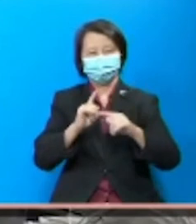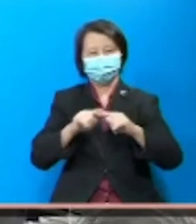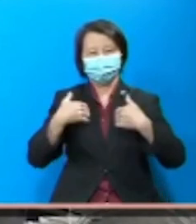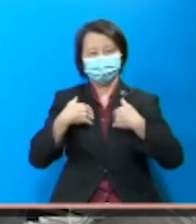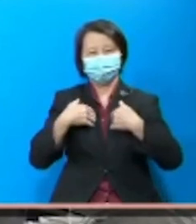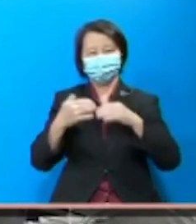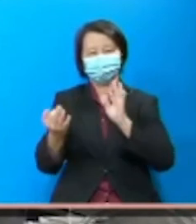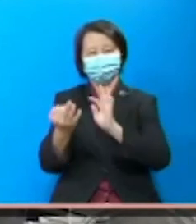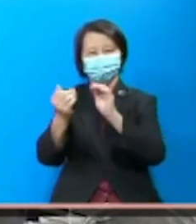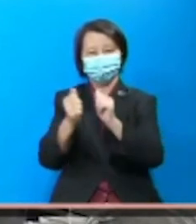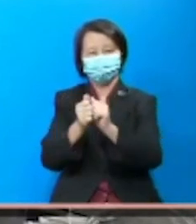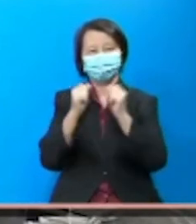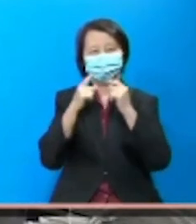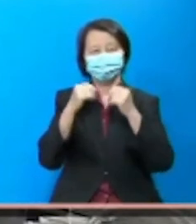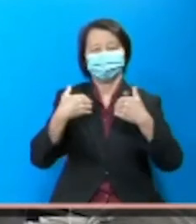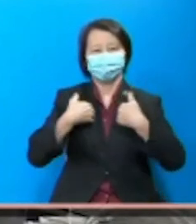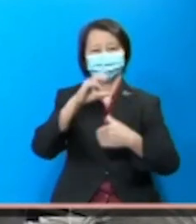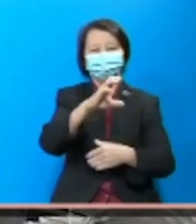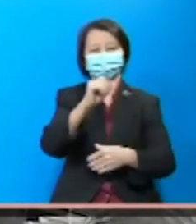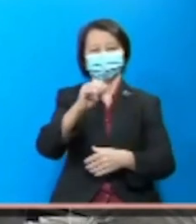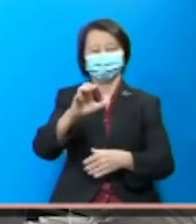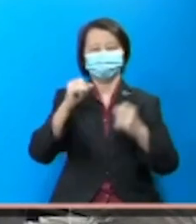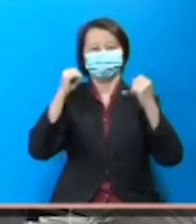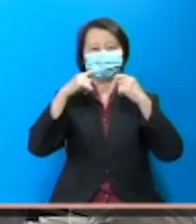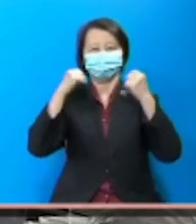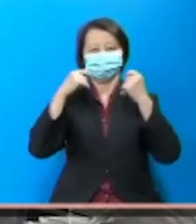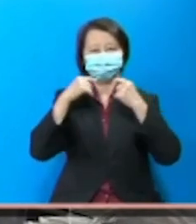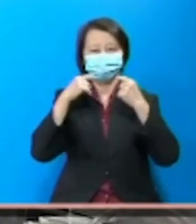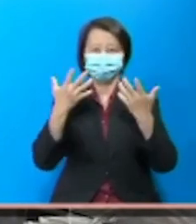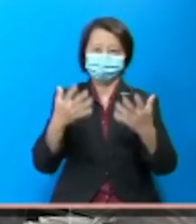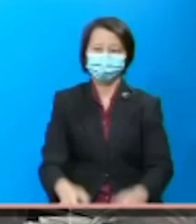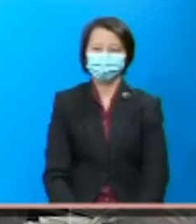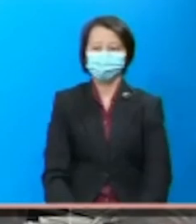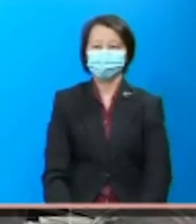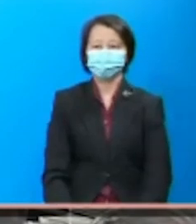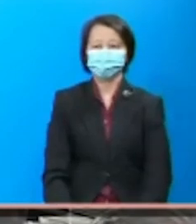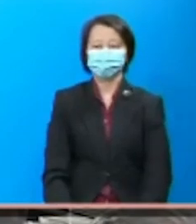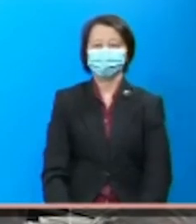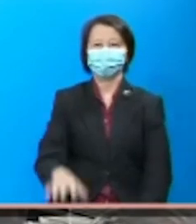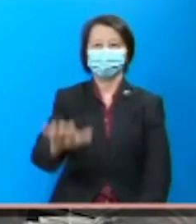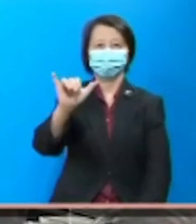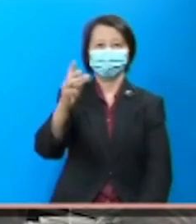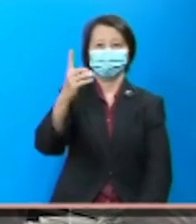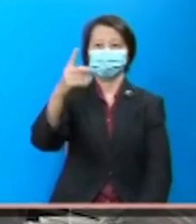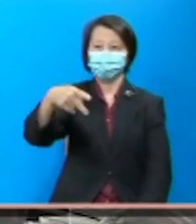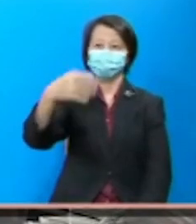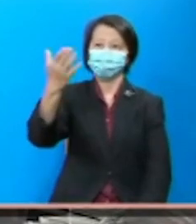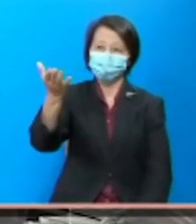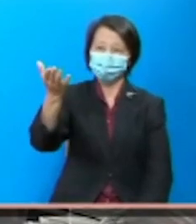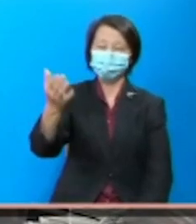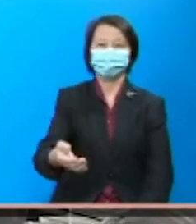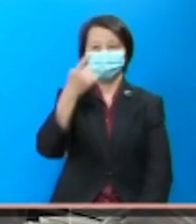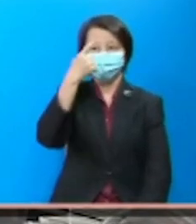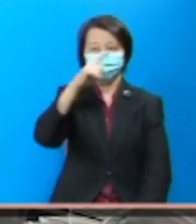basinga pihak swasta wujudkan Sisi swasta atau vcc Paypal hai